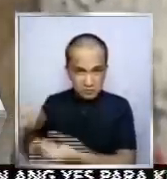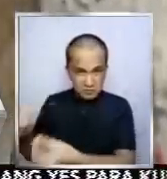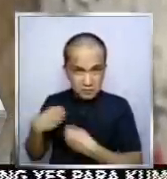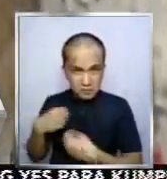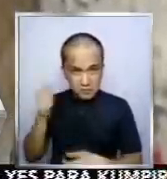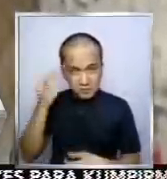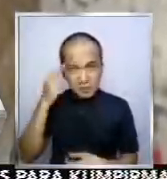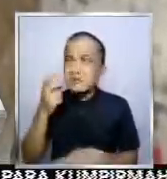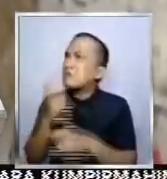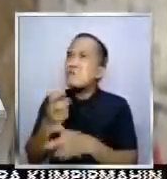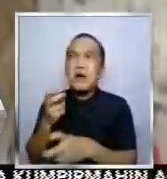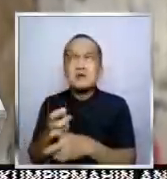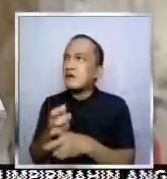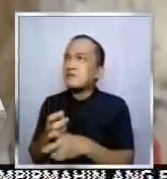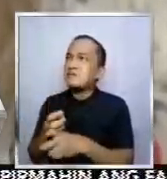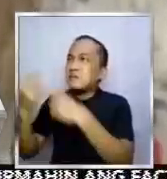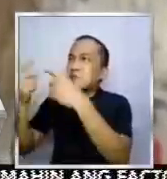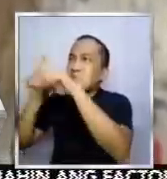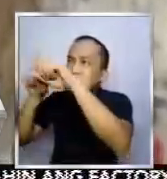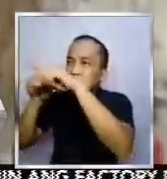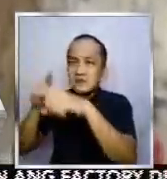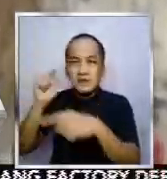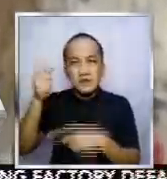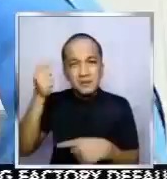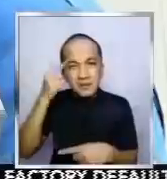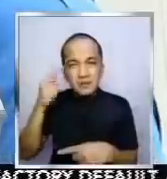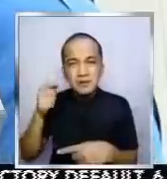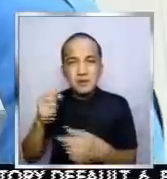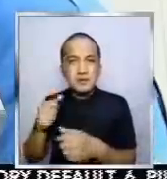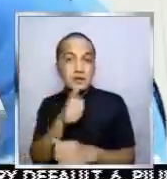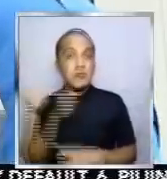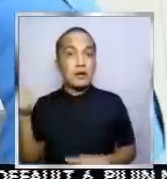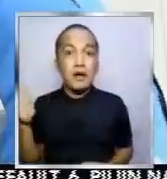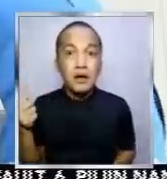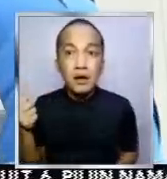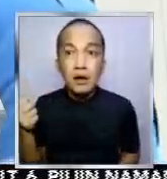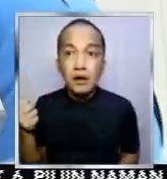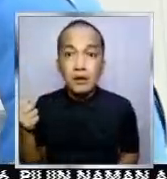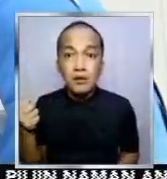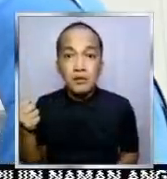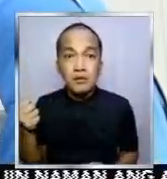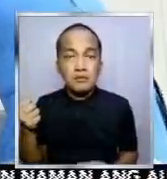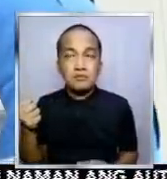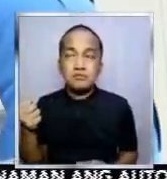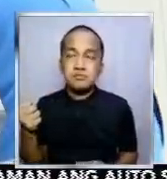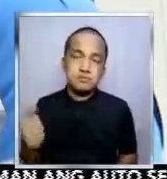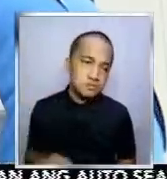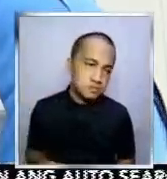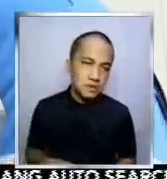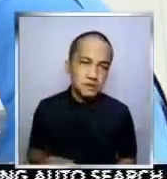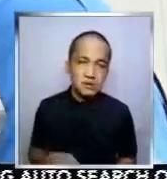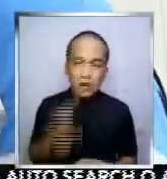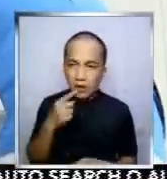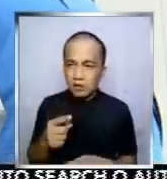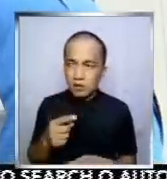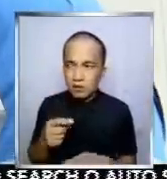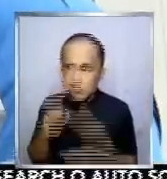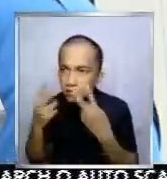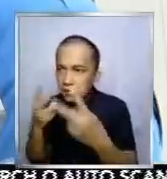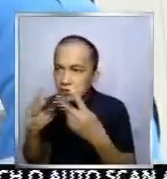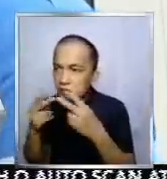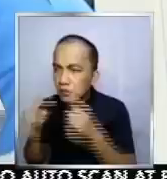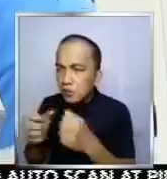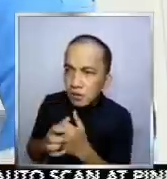gobyerno. Kasi yung iba nga po sa napapanood mo namin sa mga balita, hindi na nga po